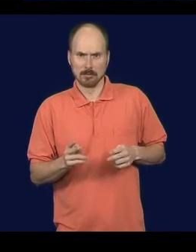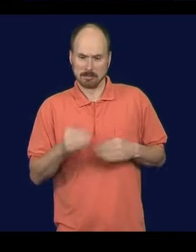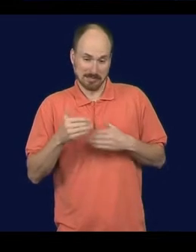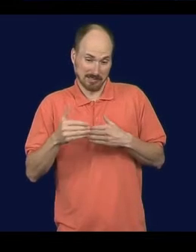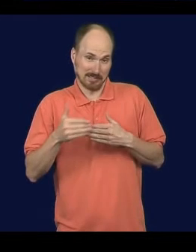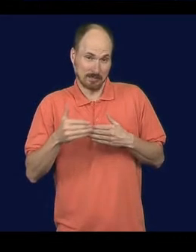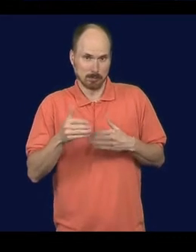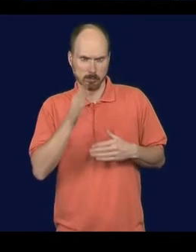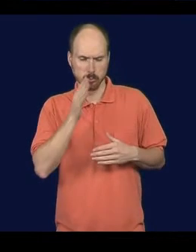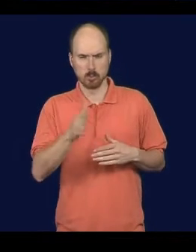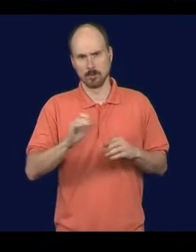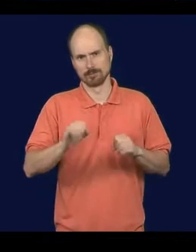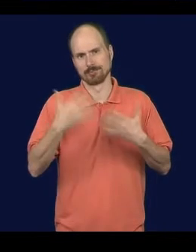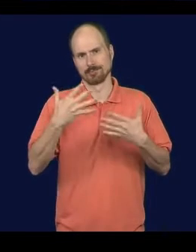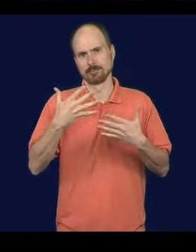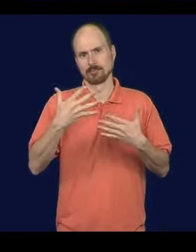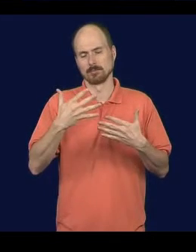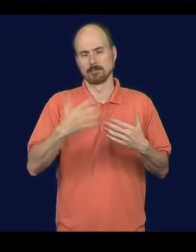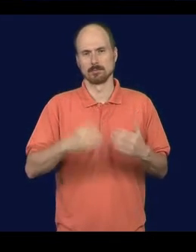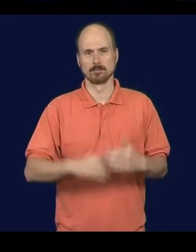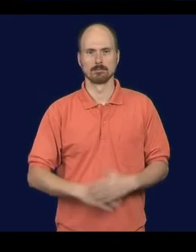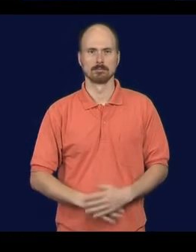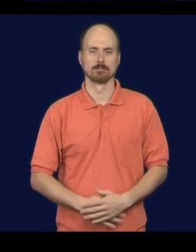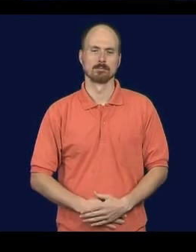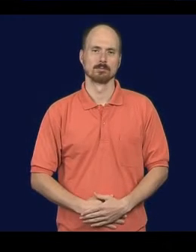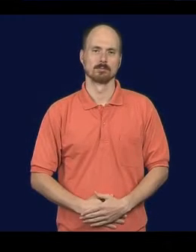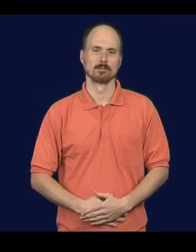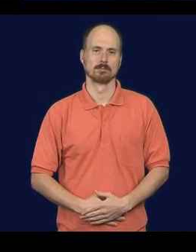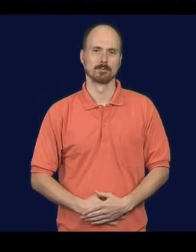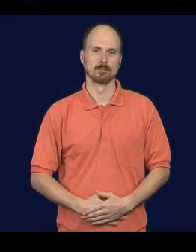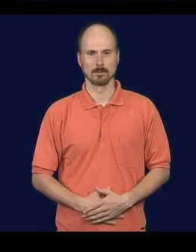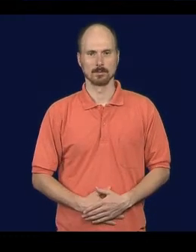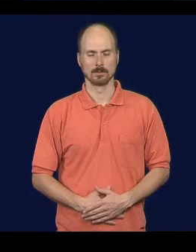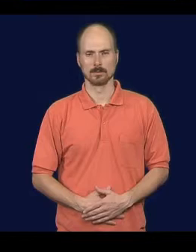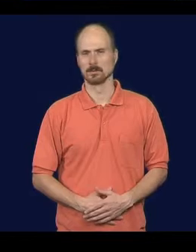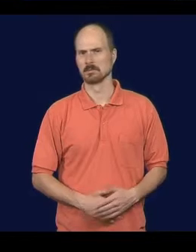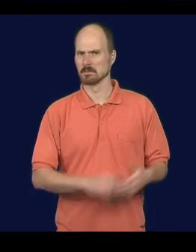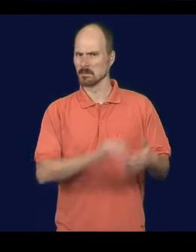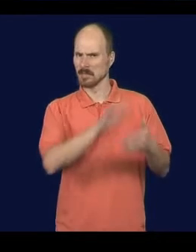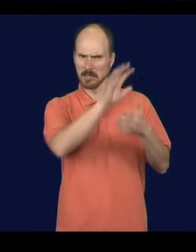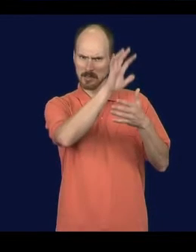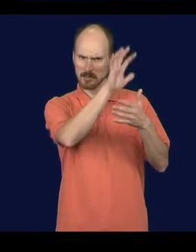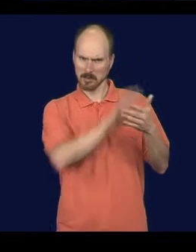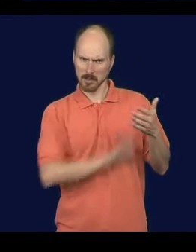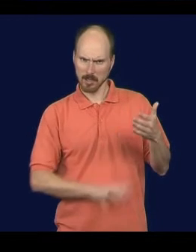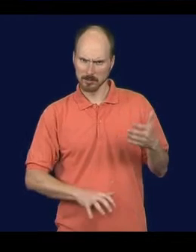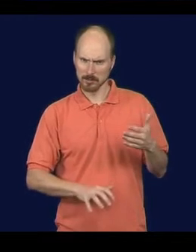zpětnou vazbu od lidí, kteří by to opravdu používali.